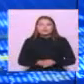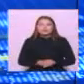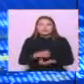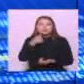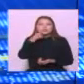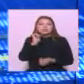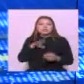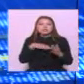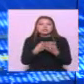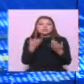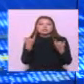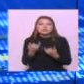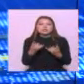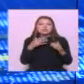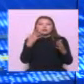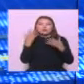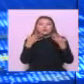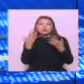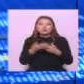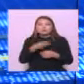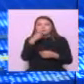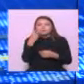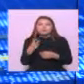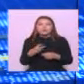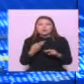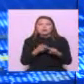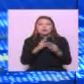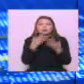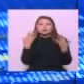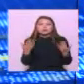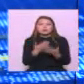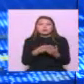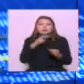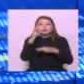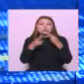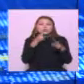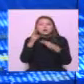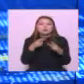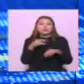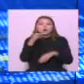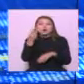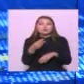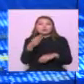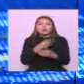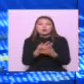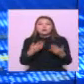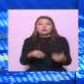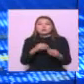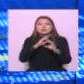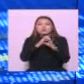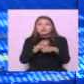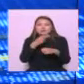Со вчерашнего дня в воздухе появился неприятный запах после того как астау сы пожаловались на запах Гари специалист отдела лаборато